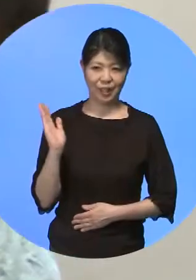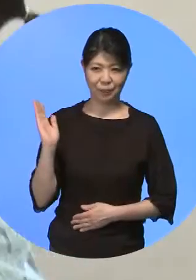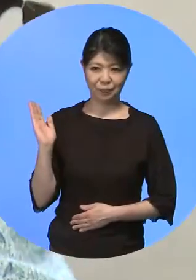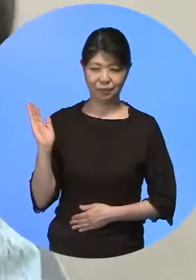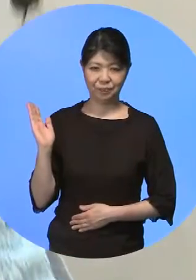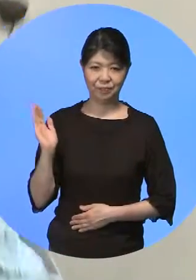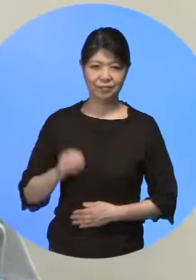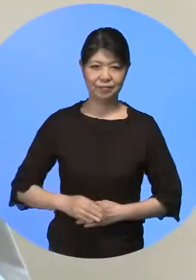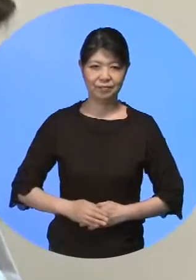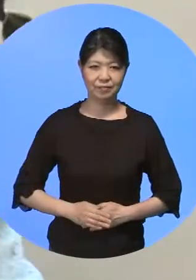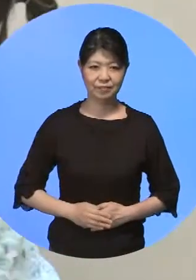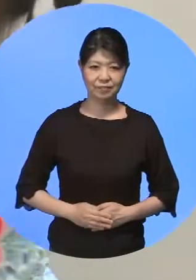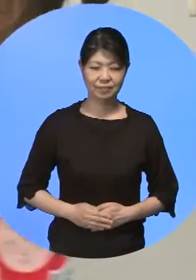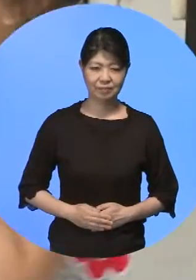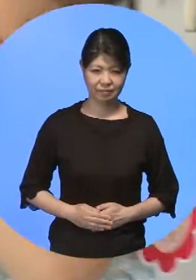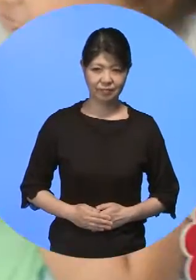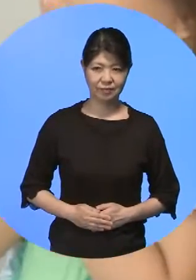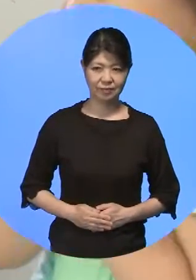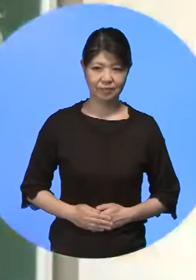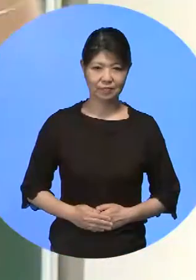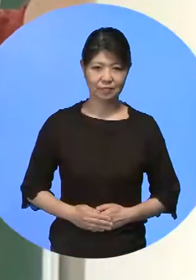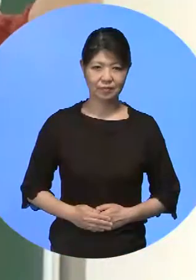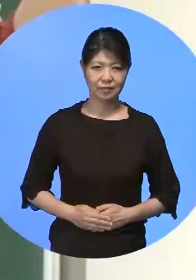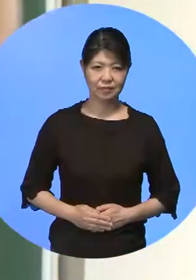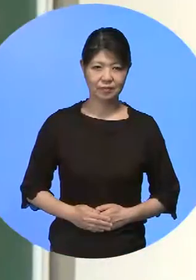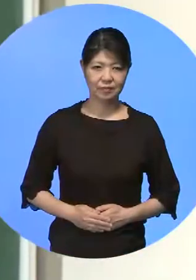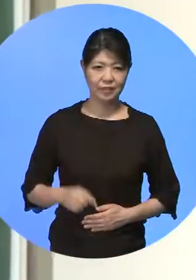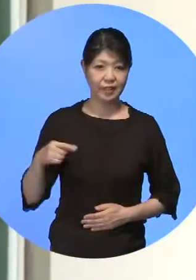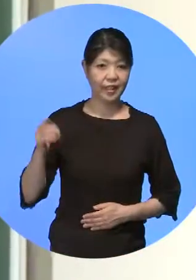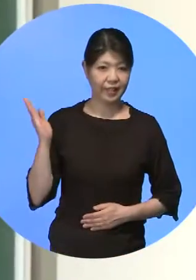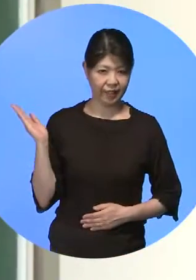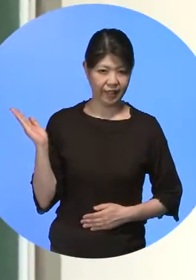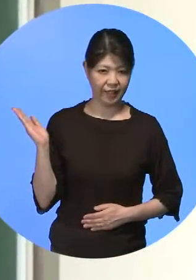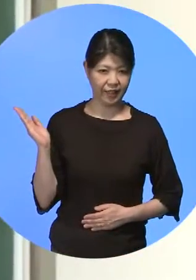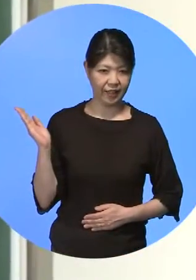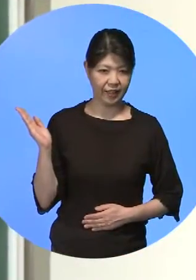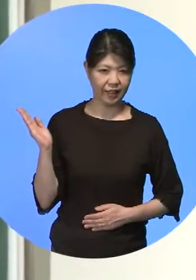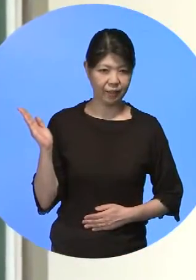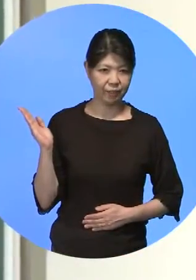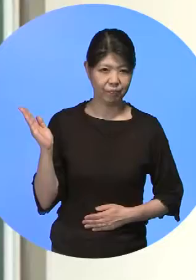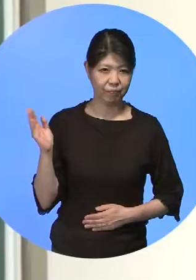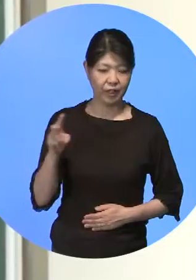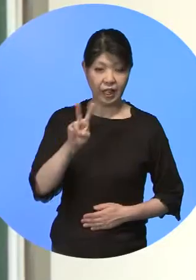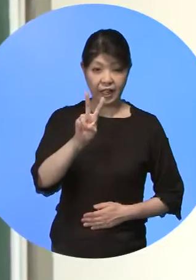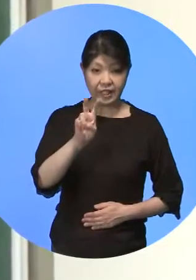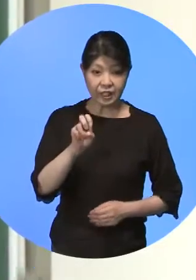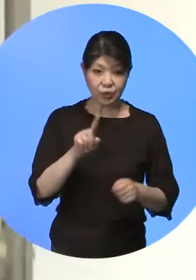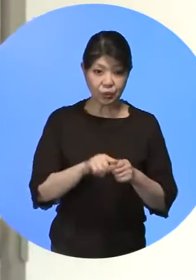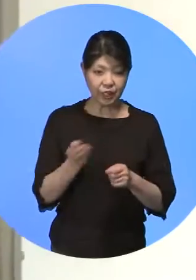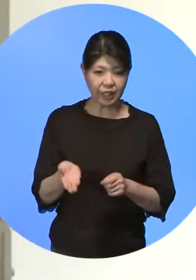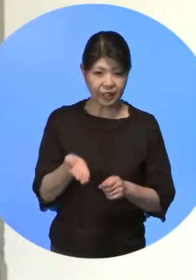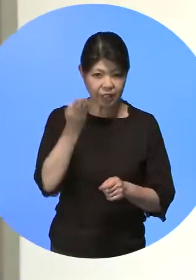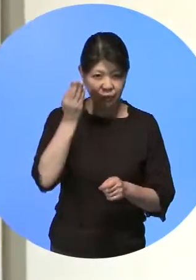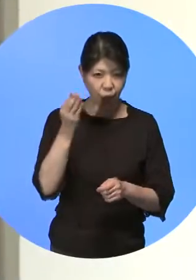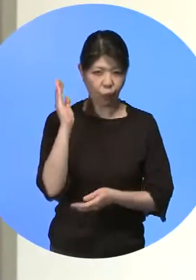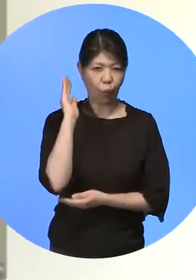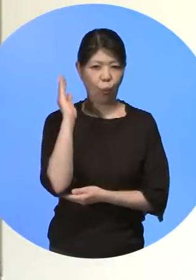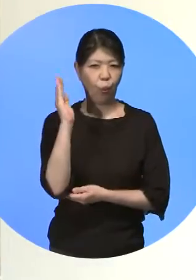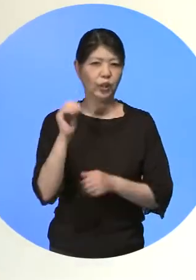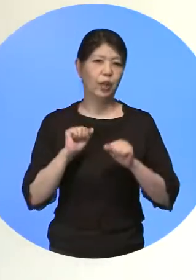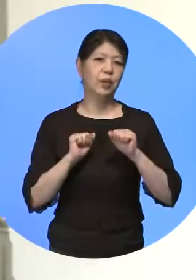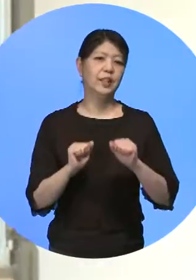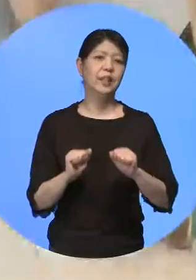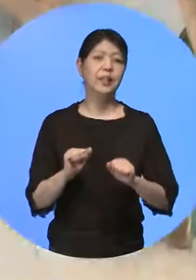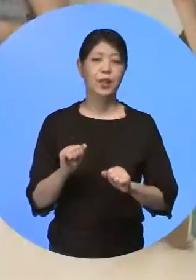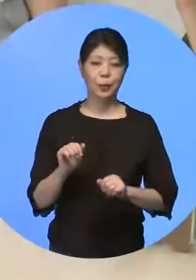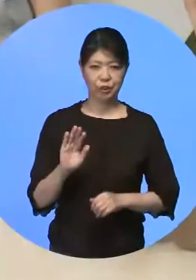は親子10組が参加しました。講師は幼児教室を主催されている針尾さとりさん。これ